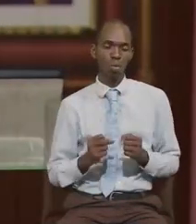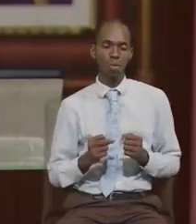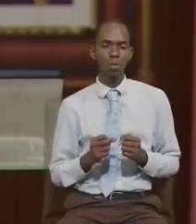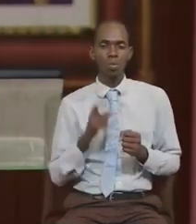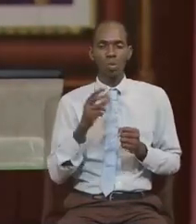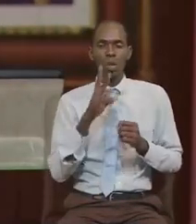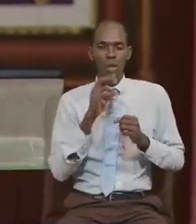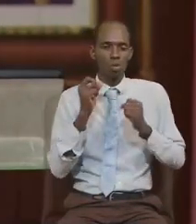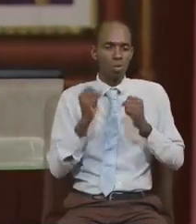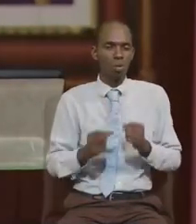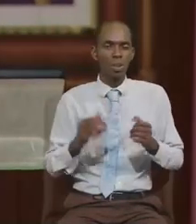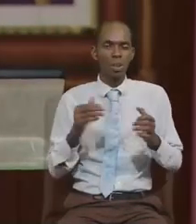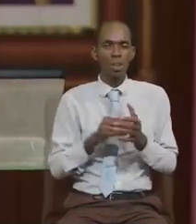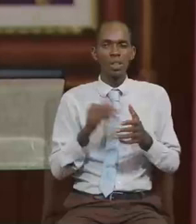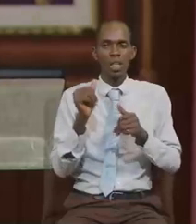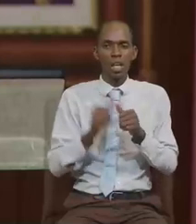Fort contre